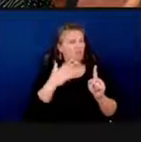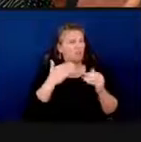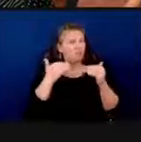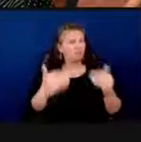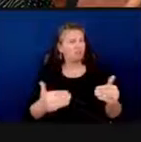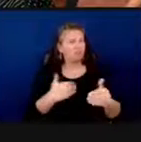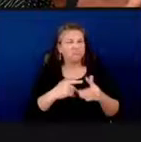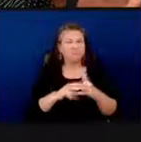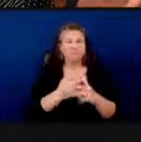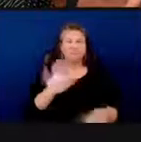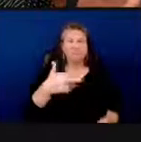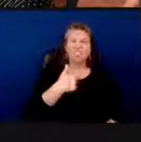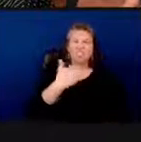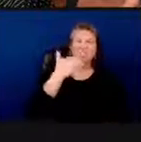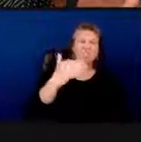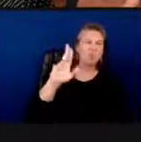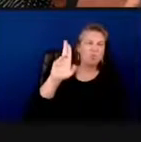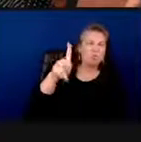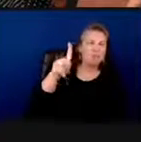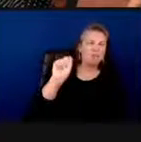فأنا أود أن أشكر الـ UPS